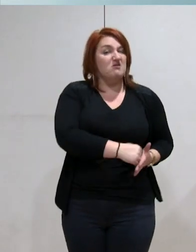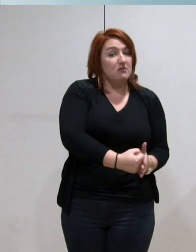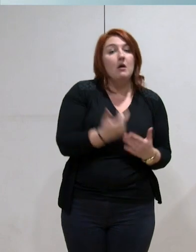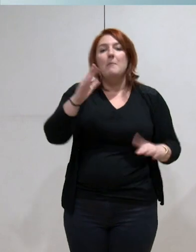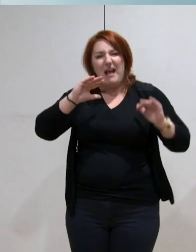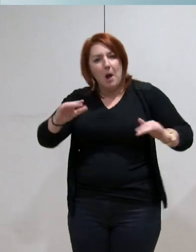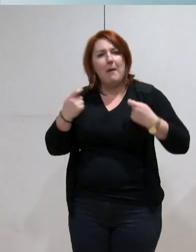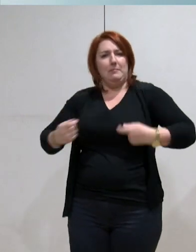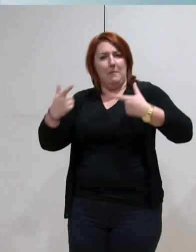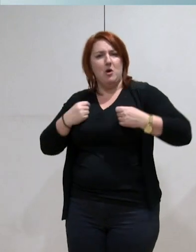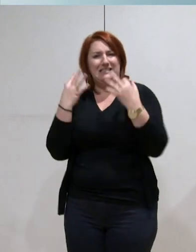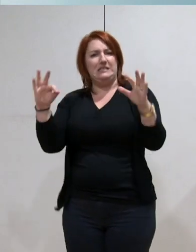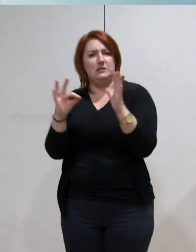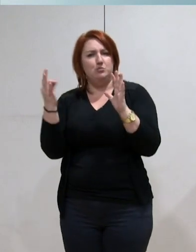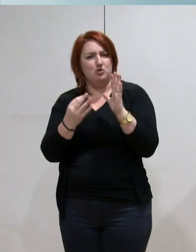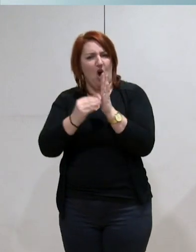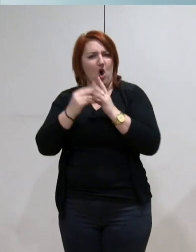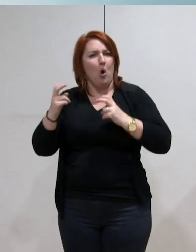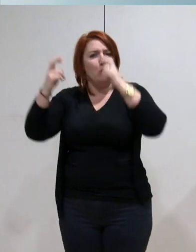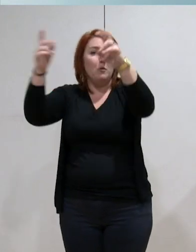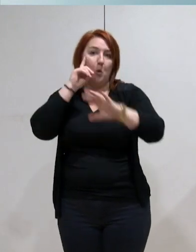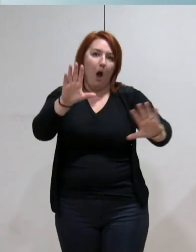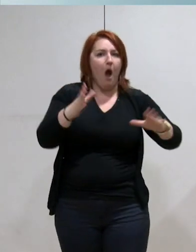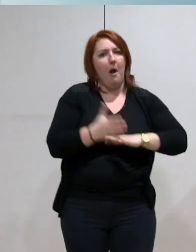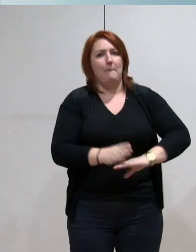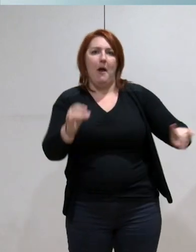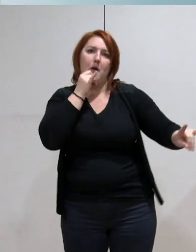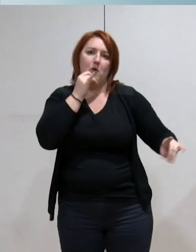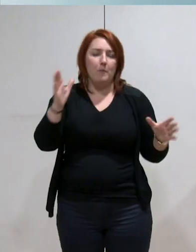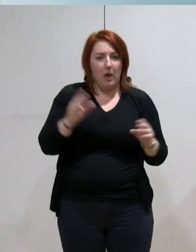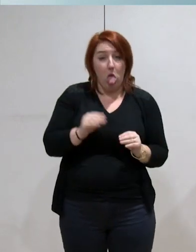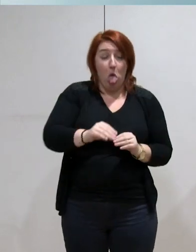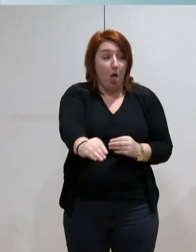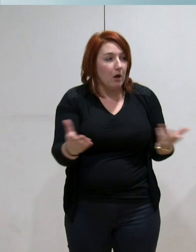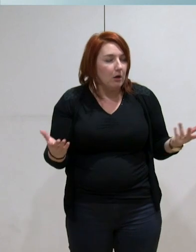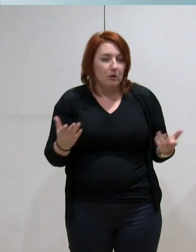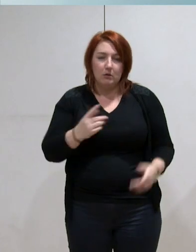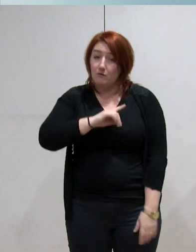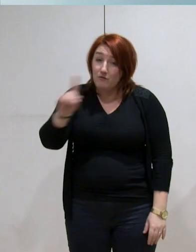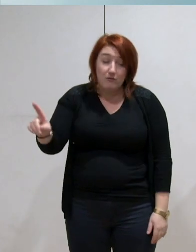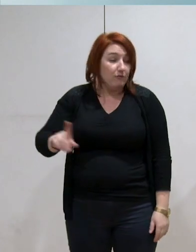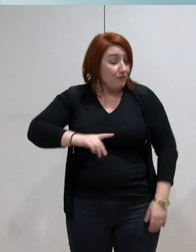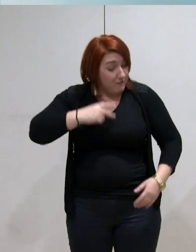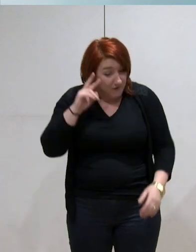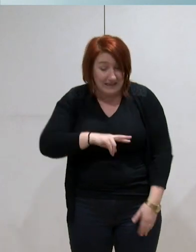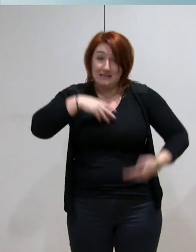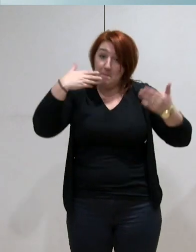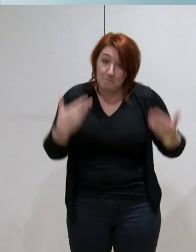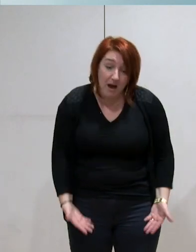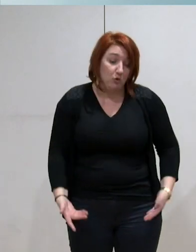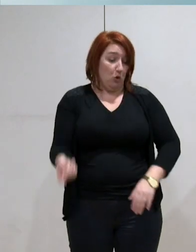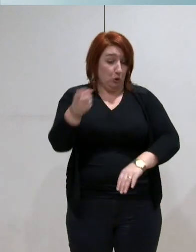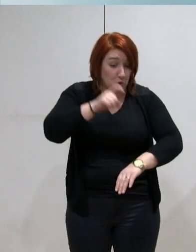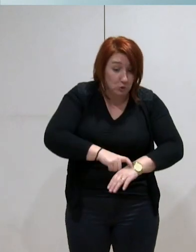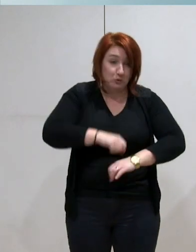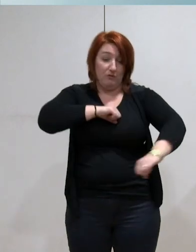les dépenses de 10 % parce que bon pour l'instant on n'est pas encore tout à fait mû il nous il nous faut maintenant agir tout de suite pour des choses qui sont bonnes pour tout de